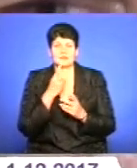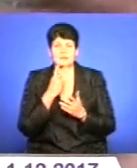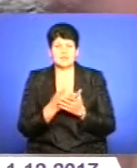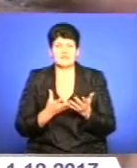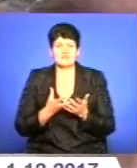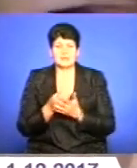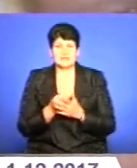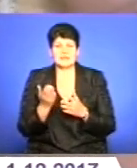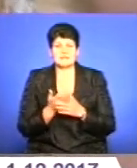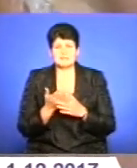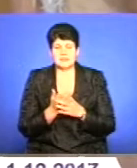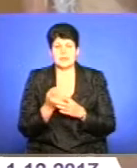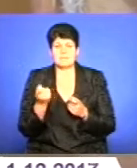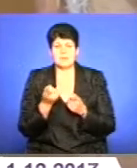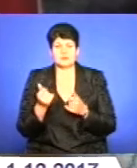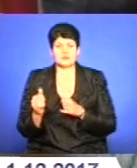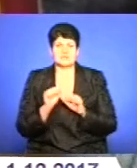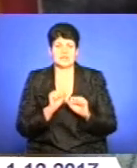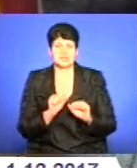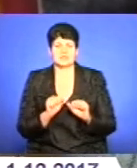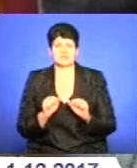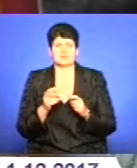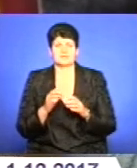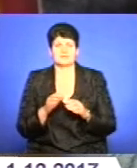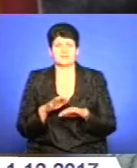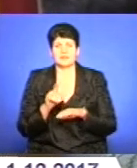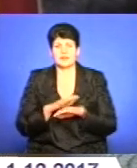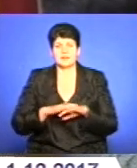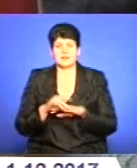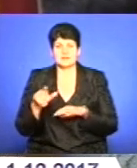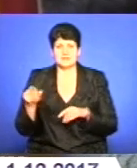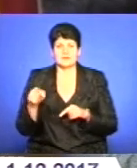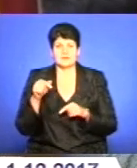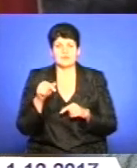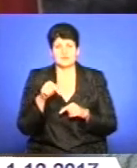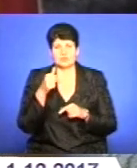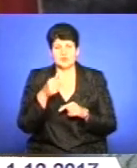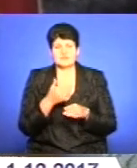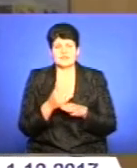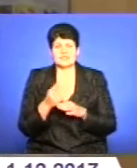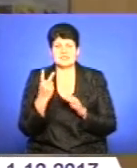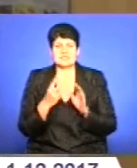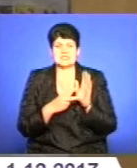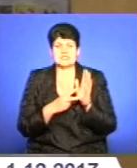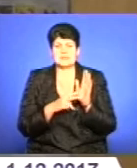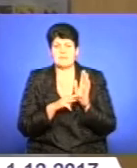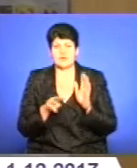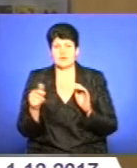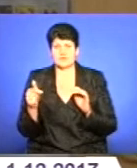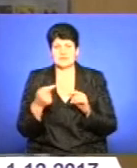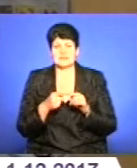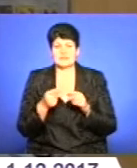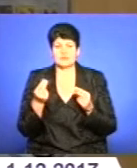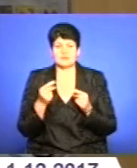для малозахищених верств населення. Цьогоріч із міського бюджету на програму виділили більше 7 мільйонів гривень. Ці кошти передбачені і